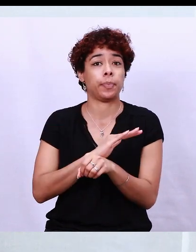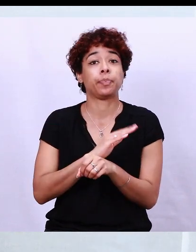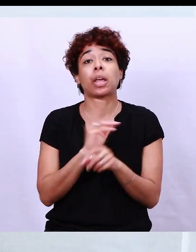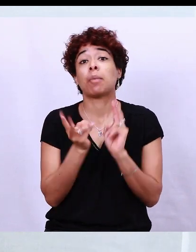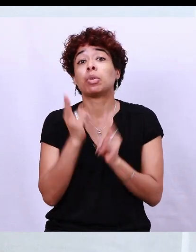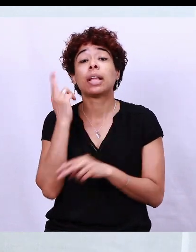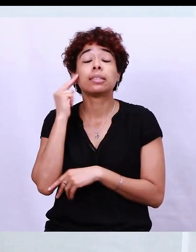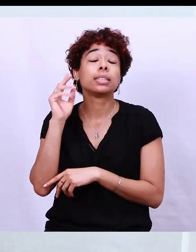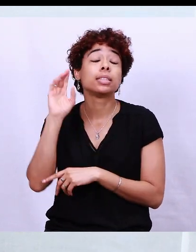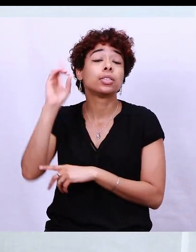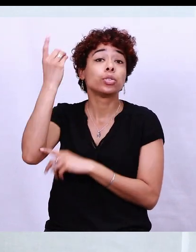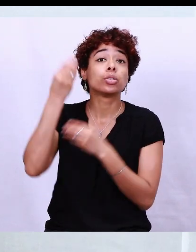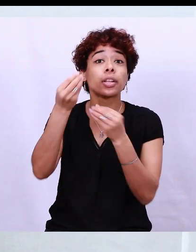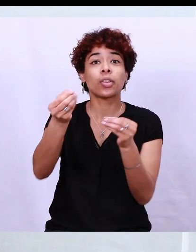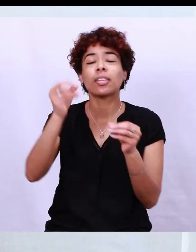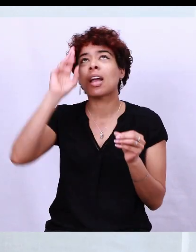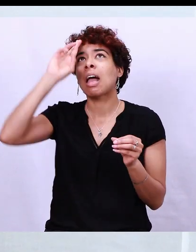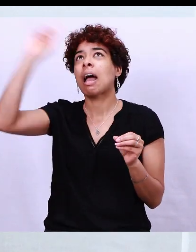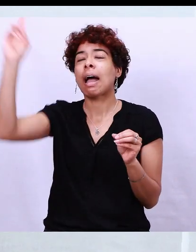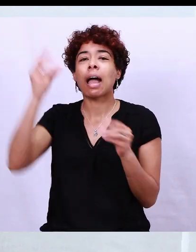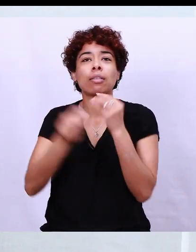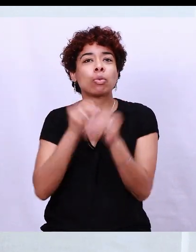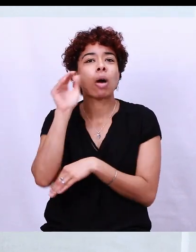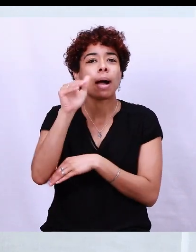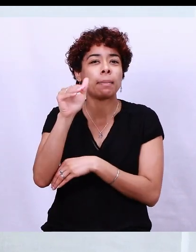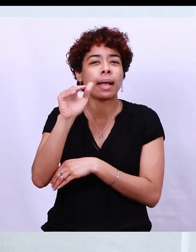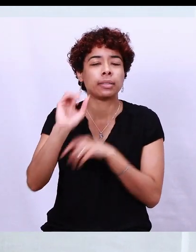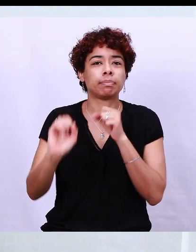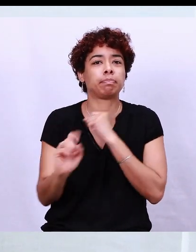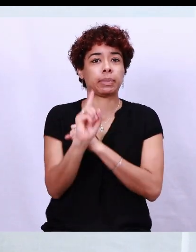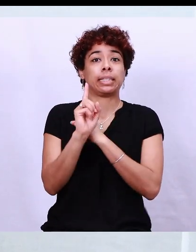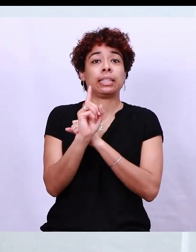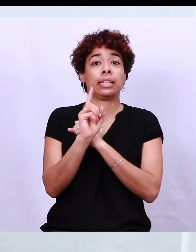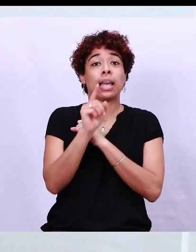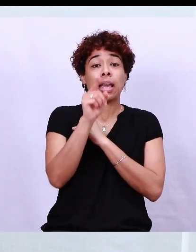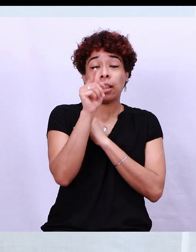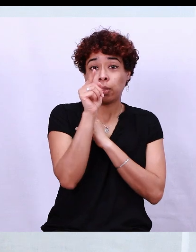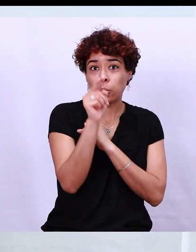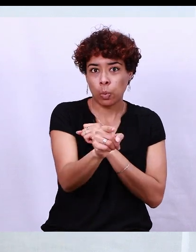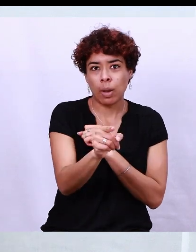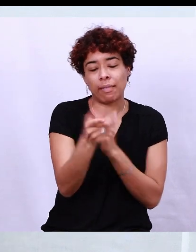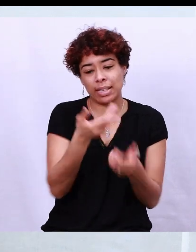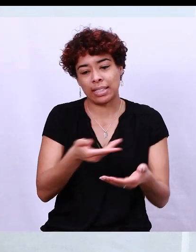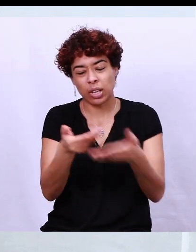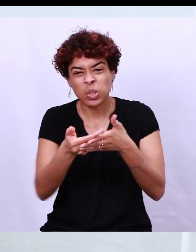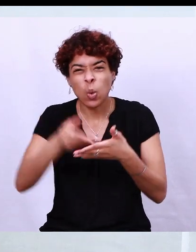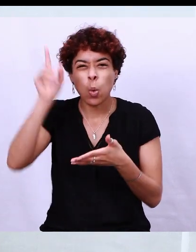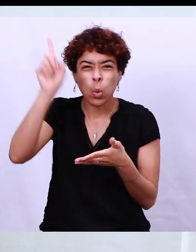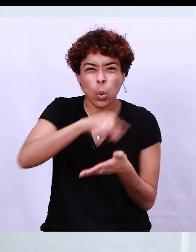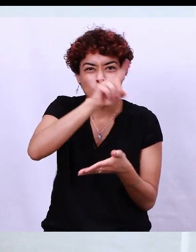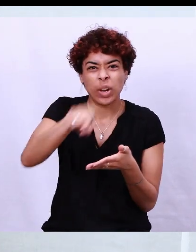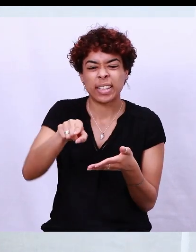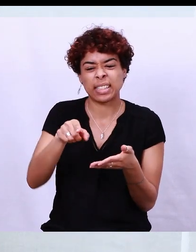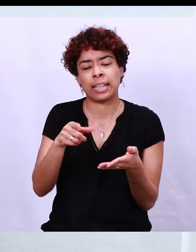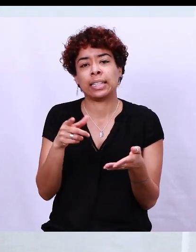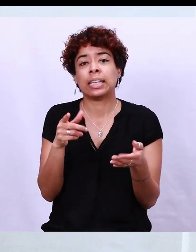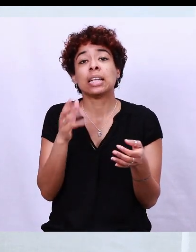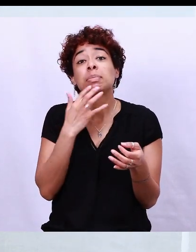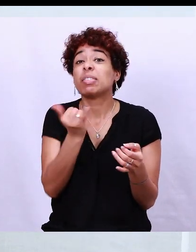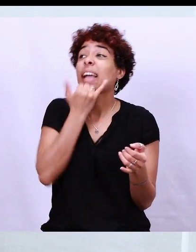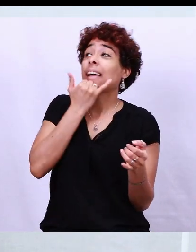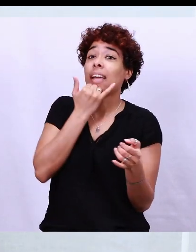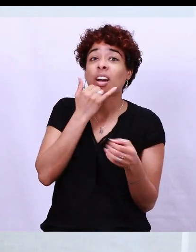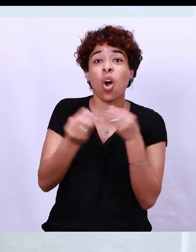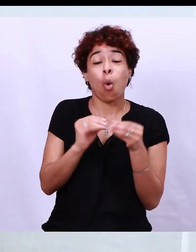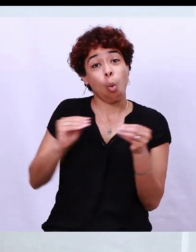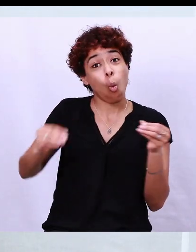un songe, un appel particulier, le Seigneur va te faire passer par un temps de correction. La correction, c'est pas seulement quand tu fais des erreurs